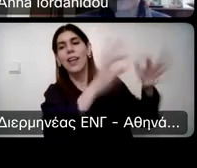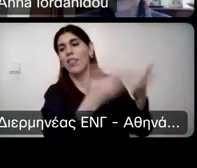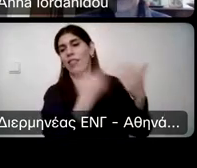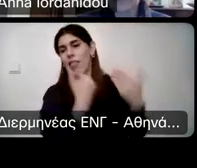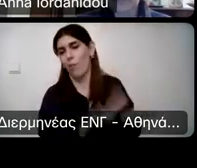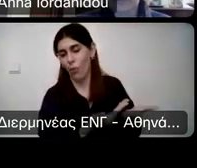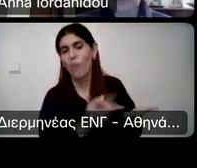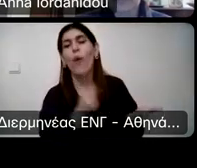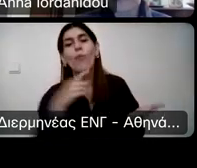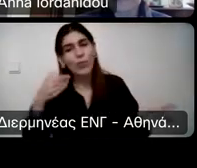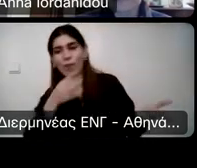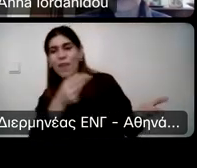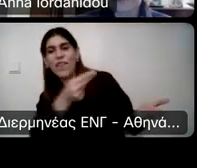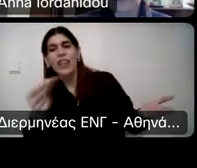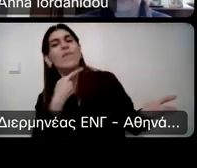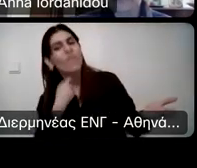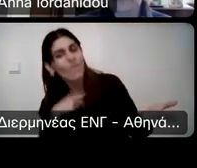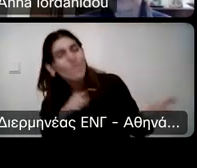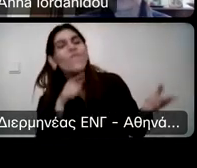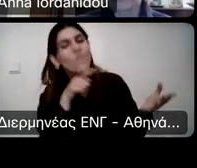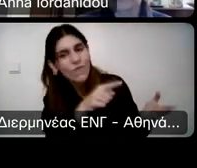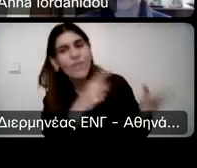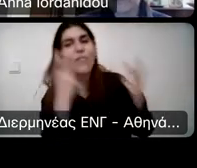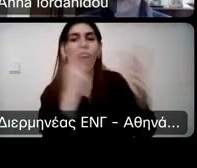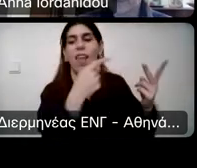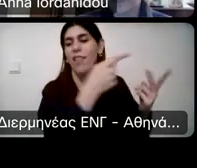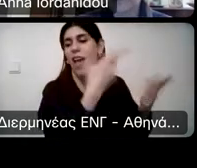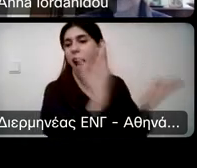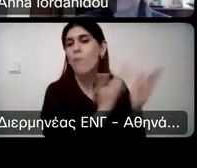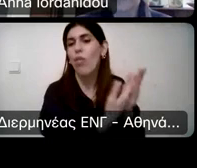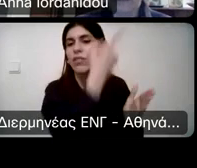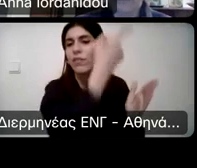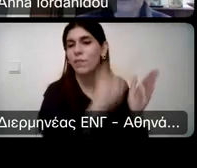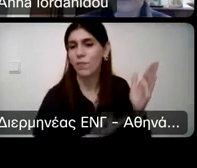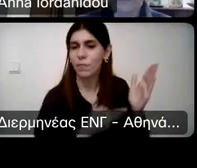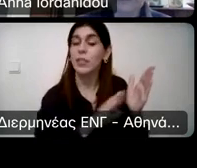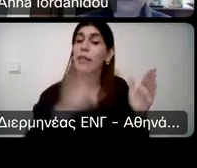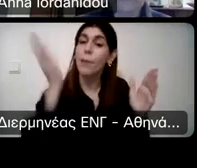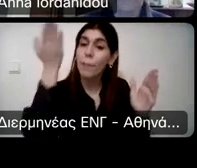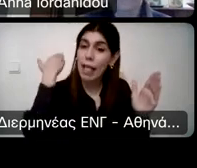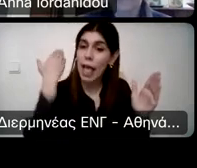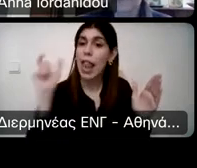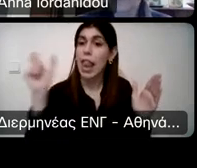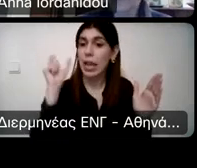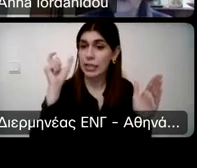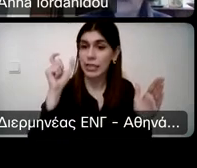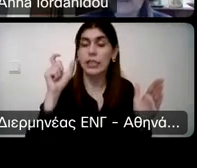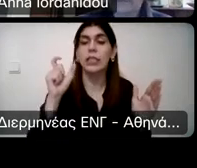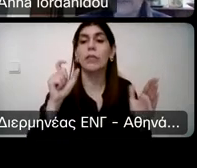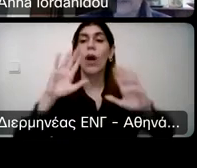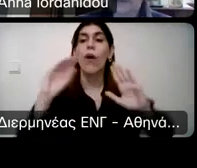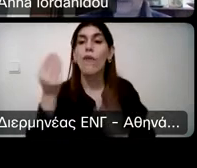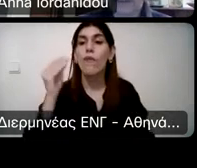Βλέπετε, εκείνο όμως που θα ήθελα να σχολιάσω λίγο εδώ είναι ότι η βουλεύτρια που κάποτε ήταν σχεδόν ανύπαρκτη, Έχει